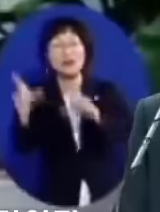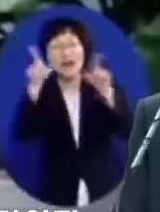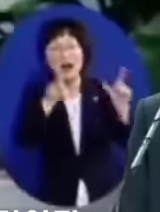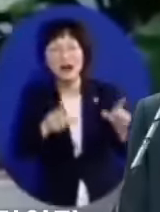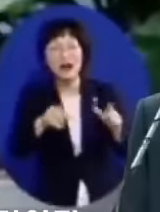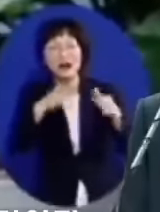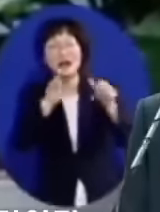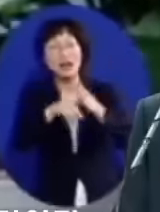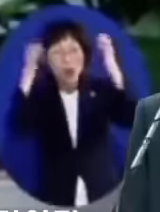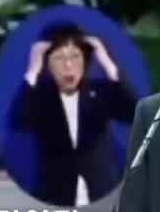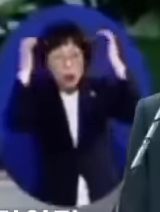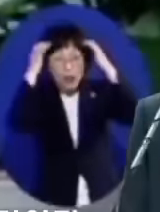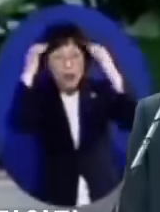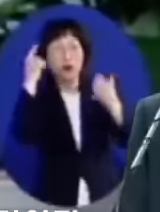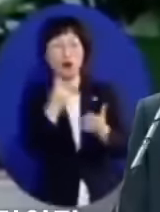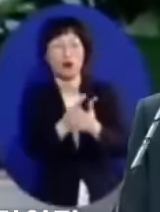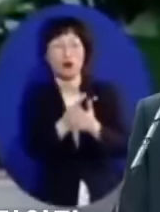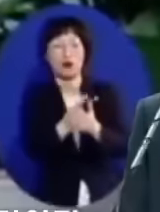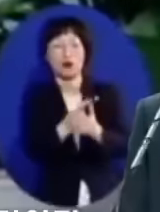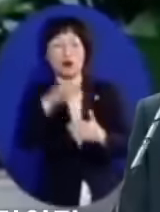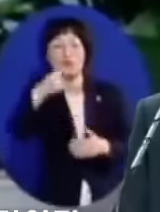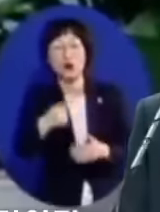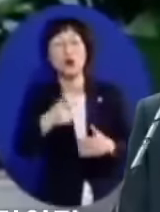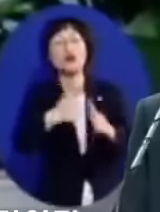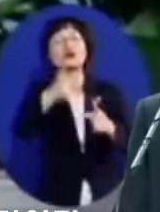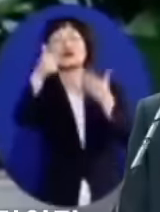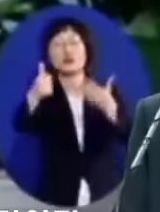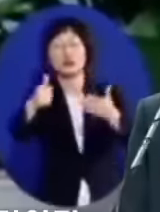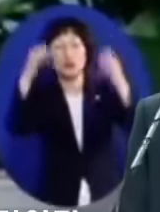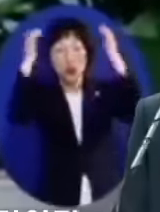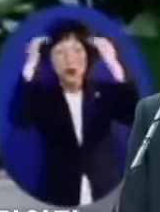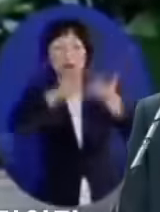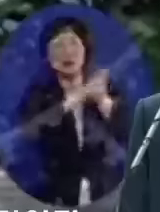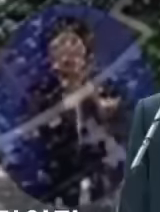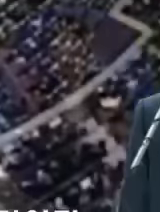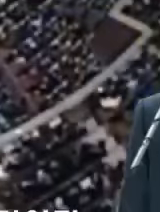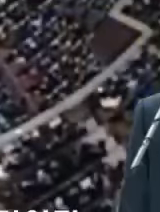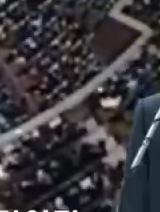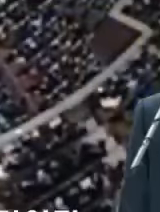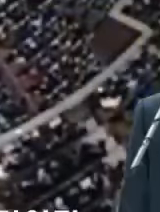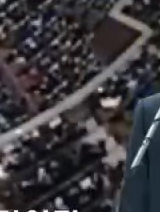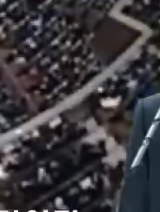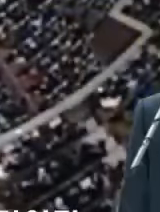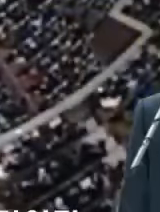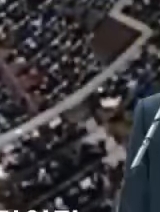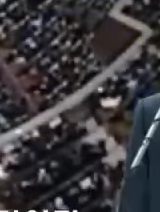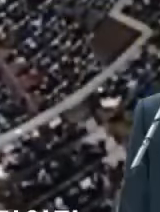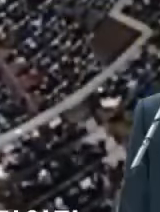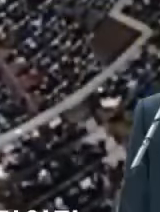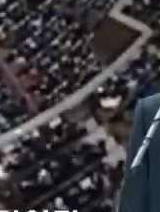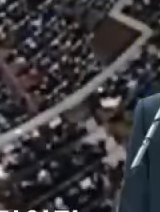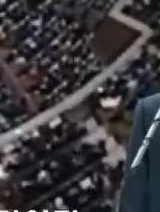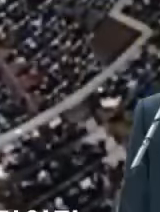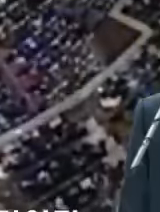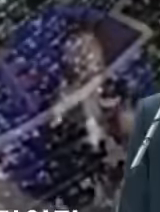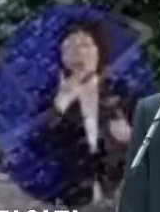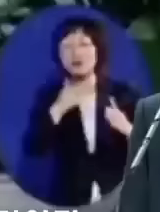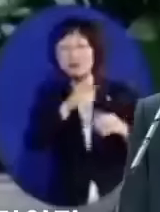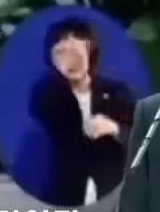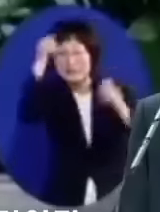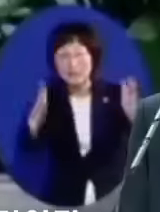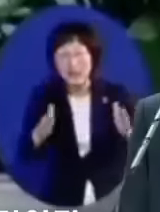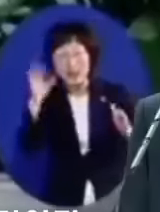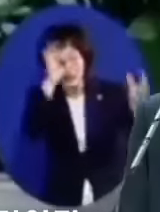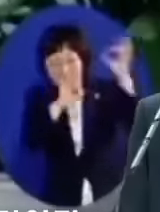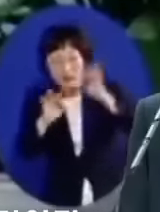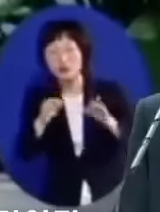환난과 고난이 다가와도 예수님이 그 고난을 다 변하여 선으로 만들어주는 것입니다. 고난 없는 인생은 찾을 수가